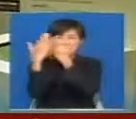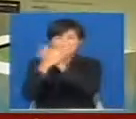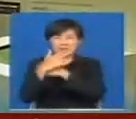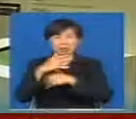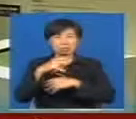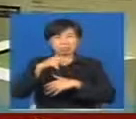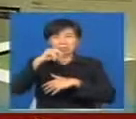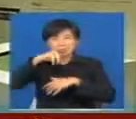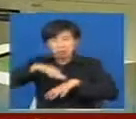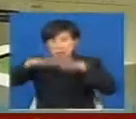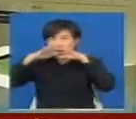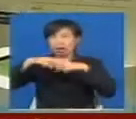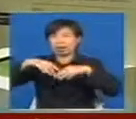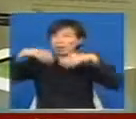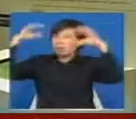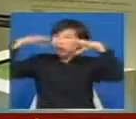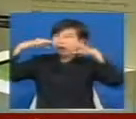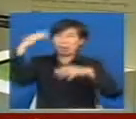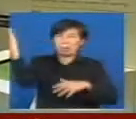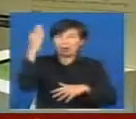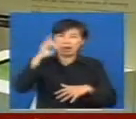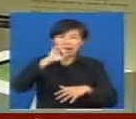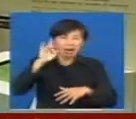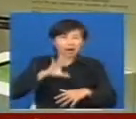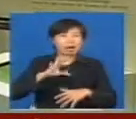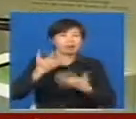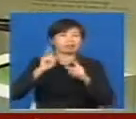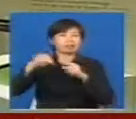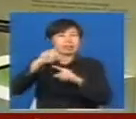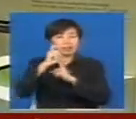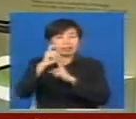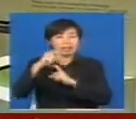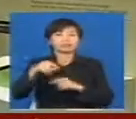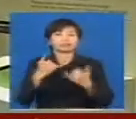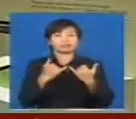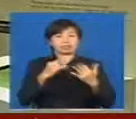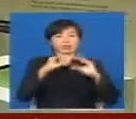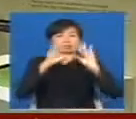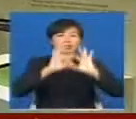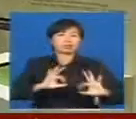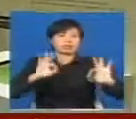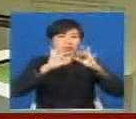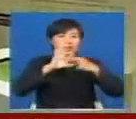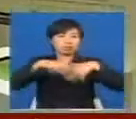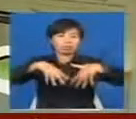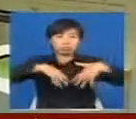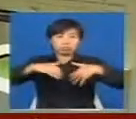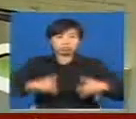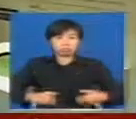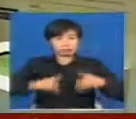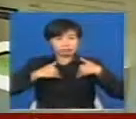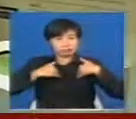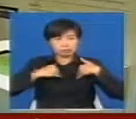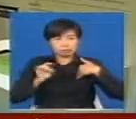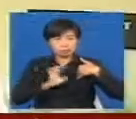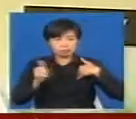ากเกิดพายุมากไม่รู้ว่าวันไหนจะมามากน้อยอันตรายนะฮะอันนี้จะเป็นหัวใจนะฮะการดำรงอยู่ของมนุษยชาติโดยเฉพาะ